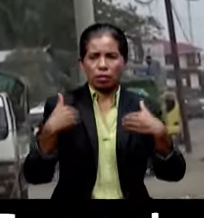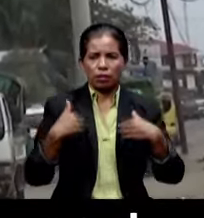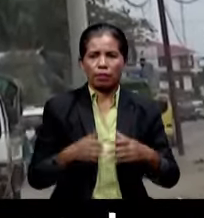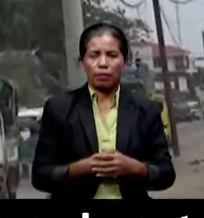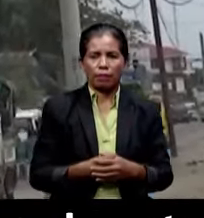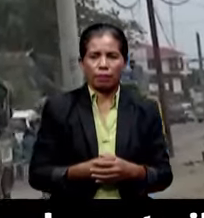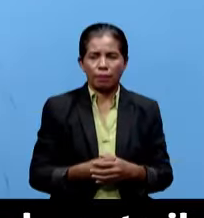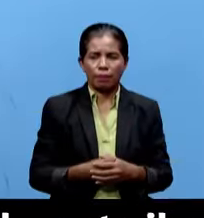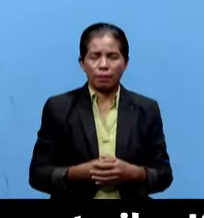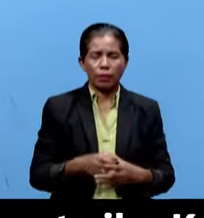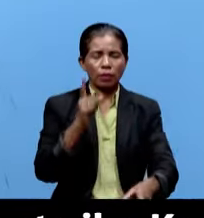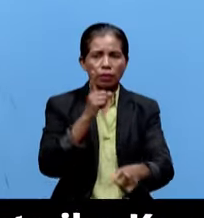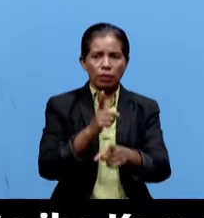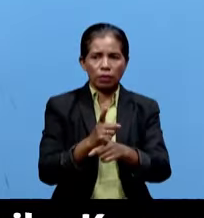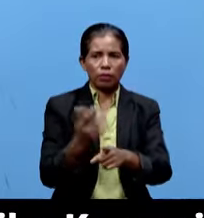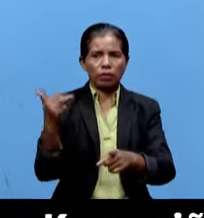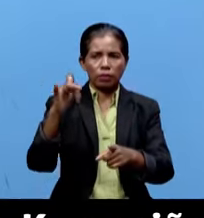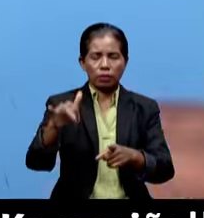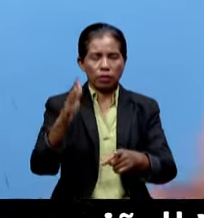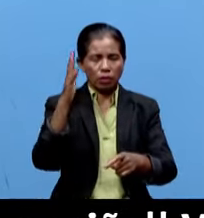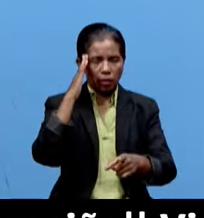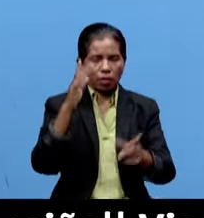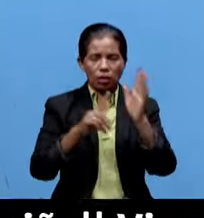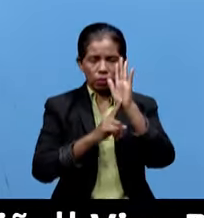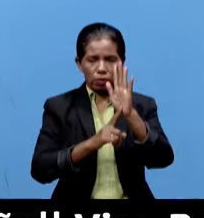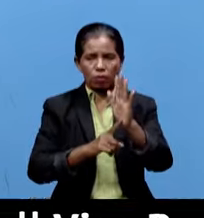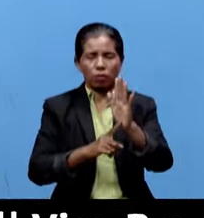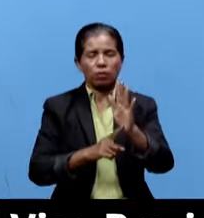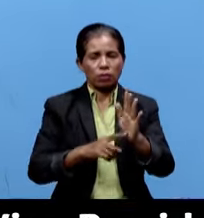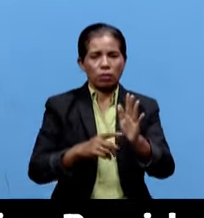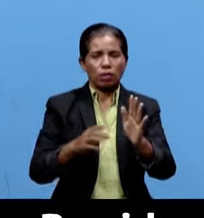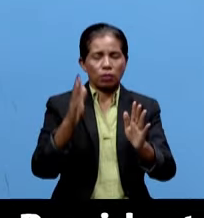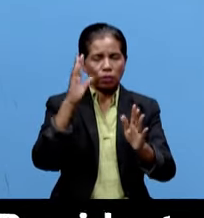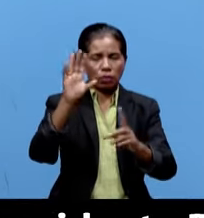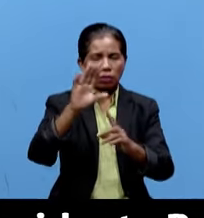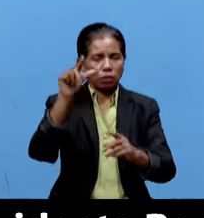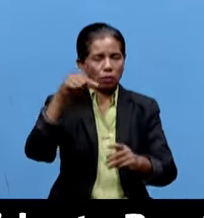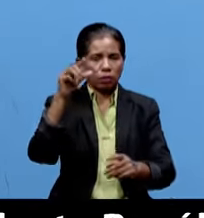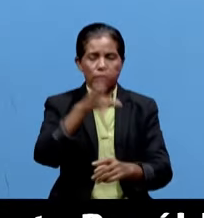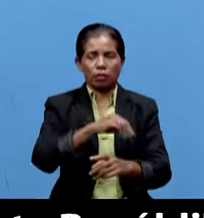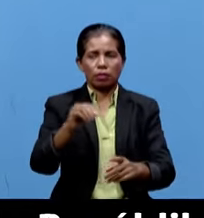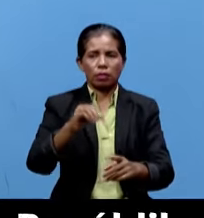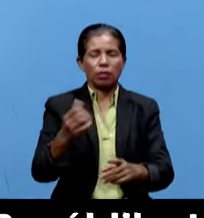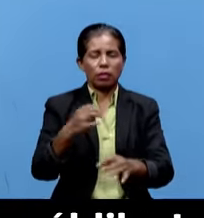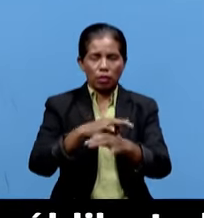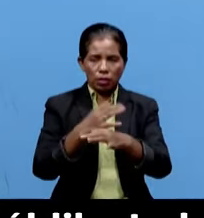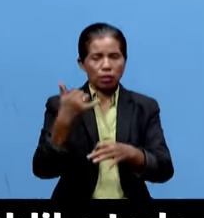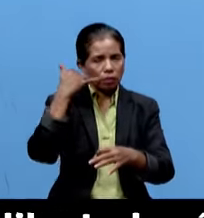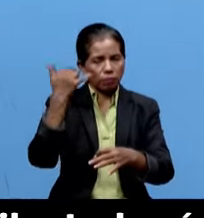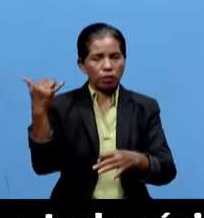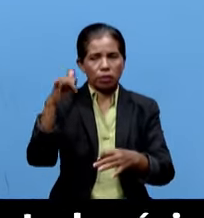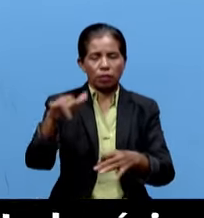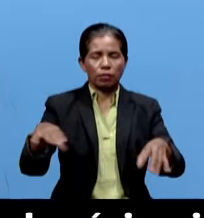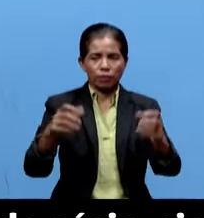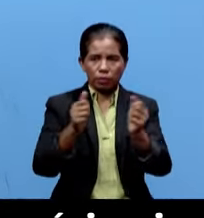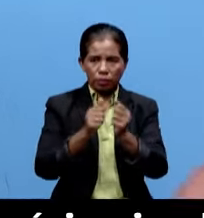Lolos ke? Lolos ke? Tu ira lolos ke sira iya fuksi mete basa fiuka por isa iya botul mane ambe ne. Fosir nomor telepon sira iya botul mane bele kontak sira por isa bele kopera